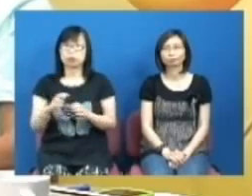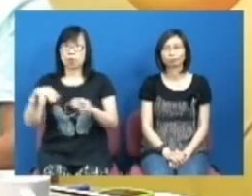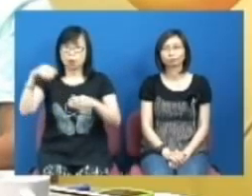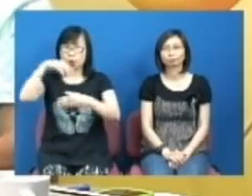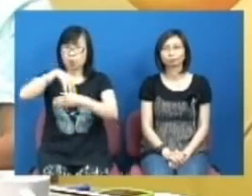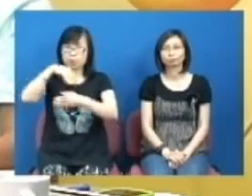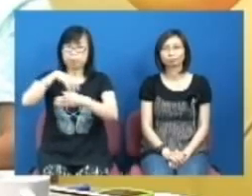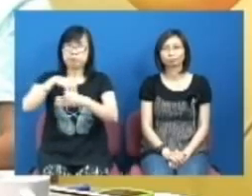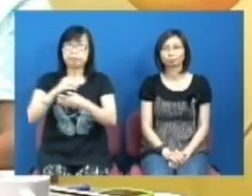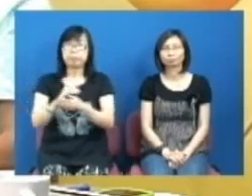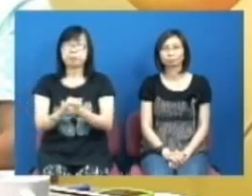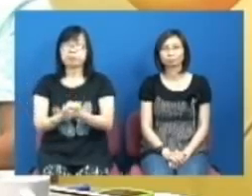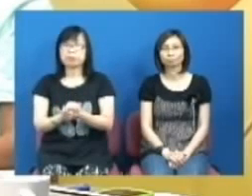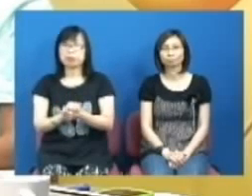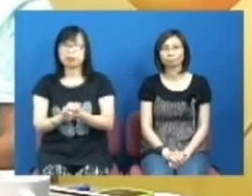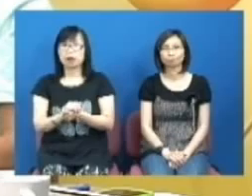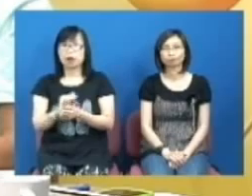面，如果